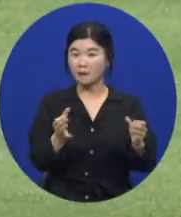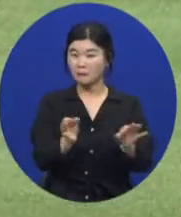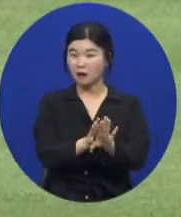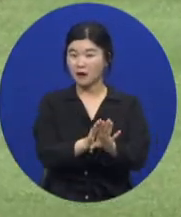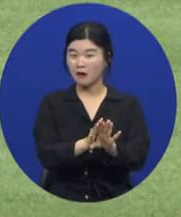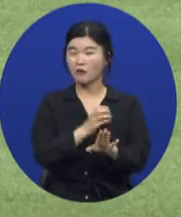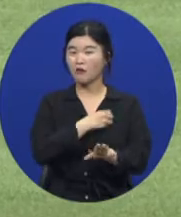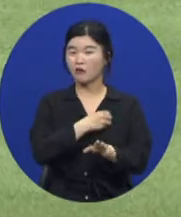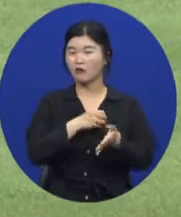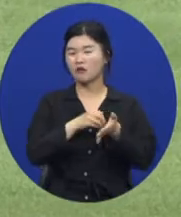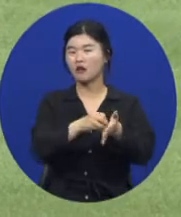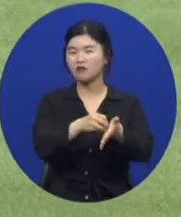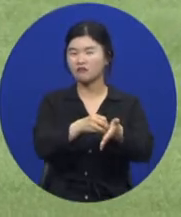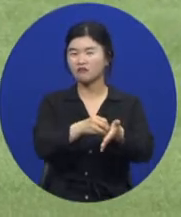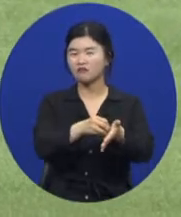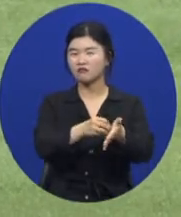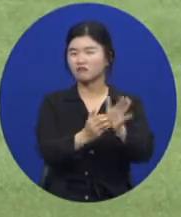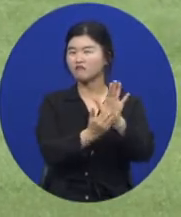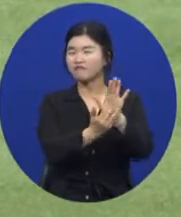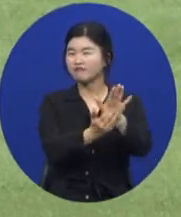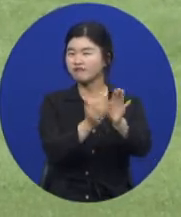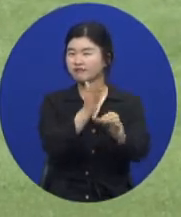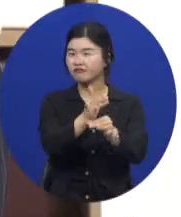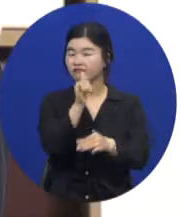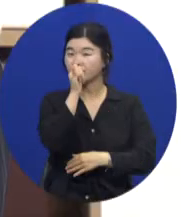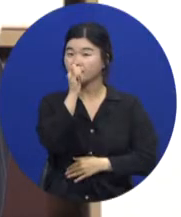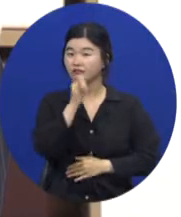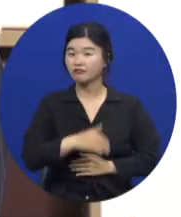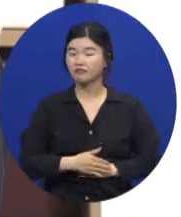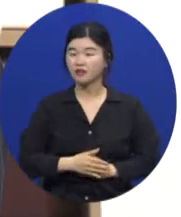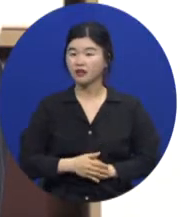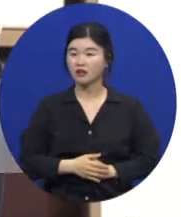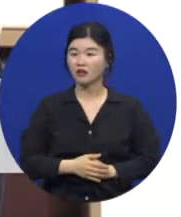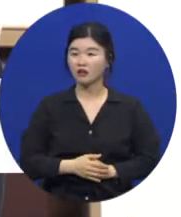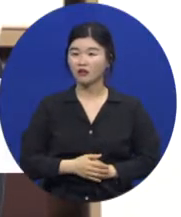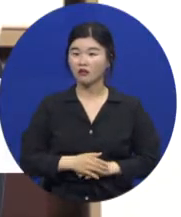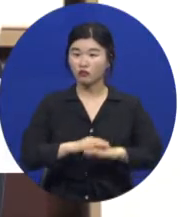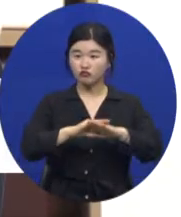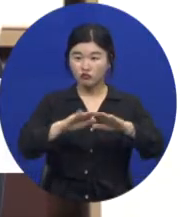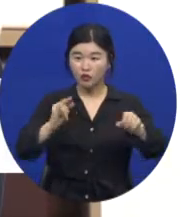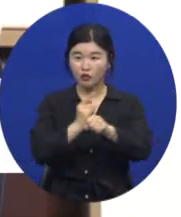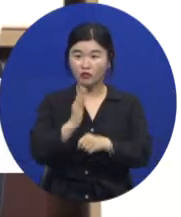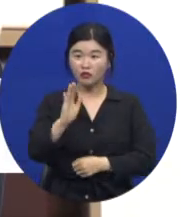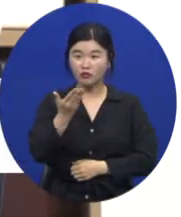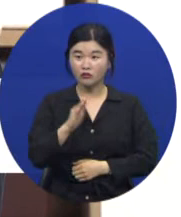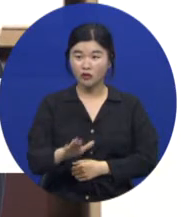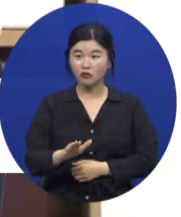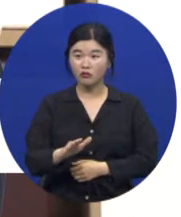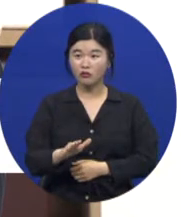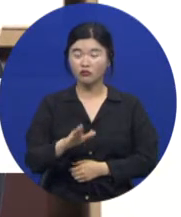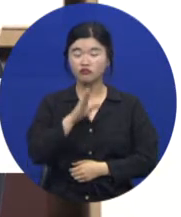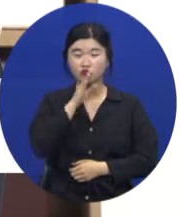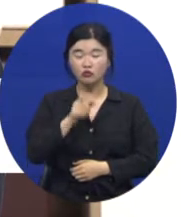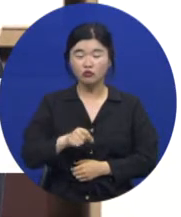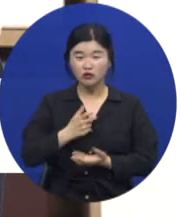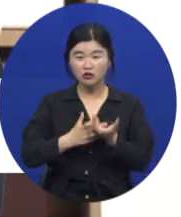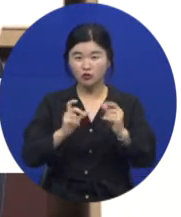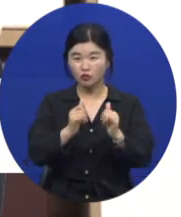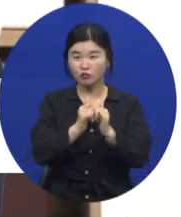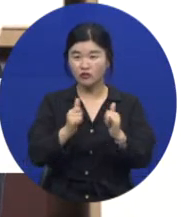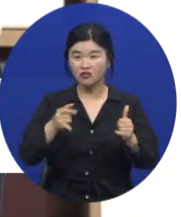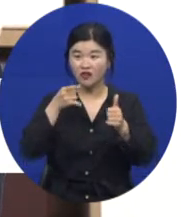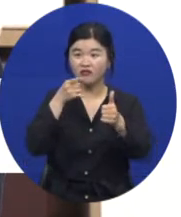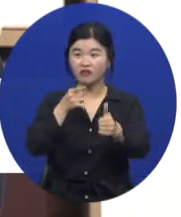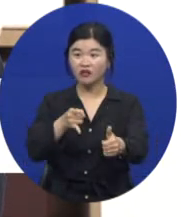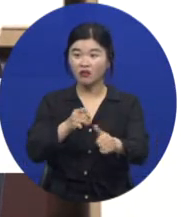회원 가입 마저 맡고 있기 때문입니다 공평 해야 되는데 솔직히 도 밴 죄도 배 나태를